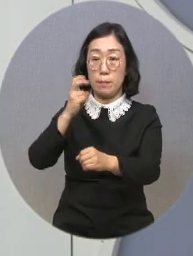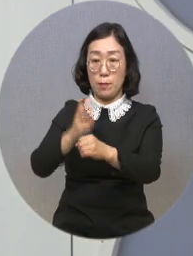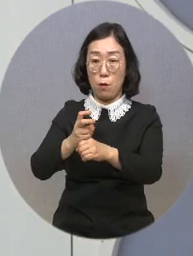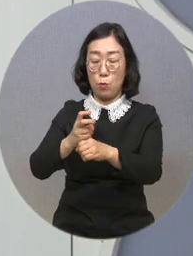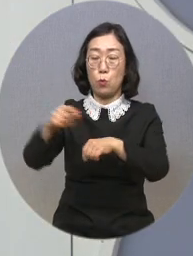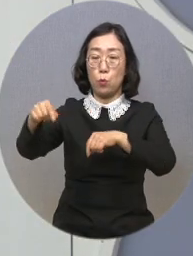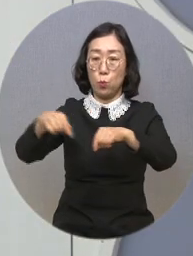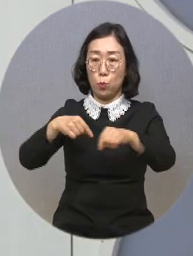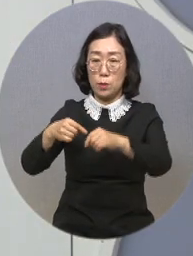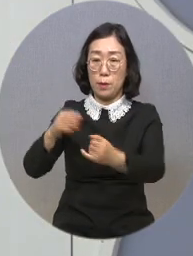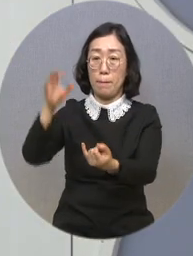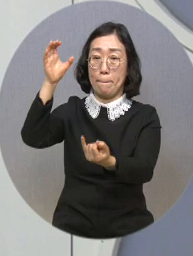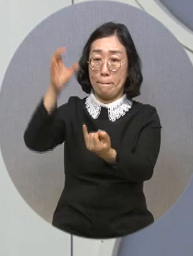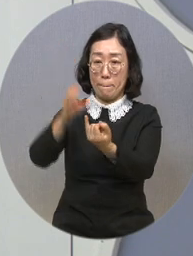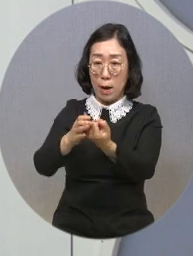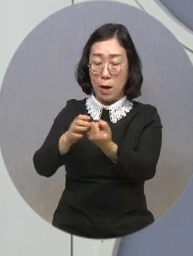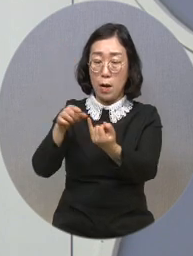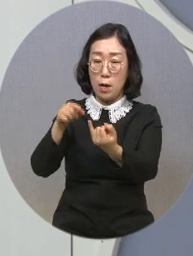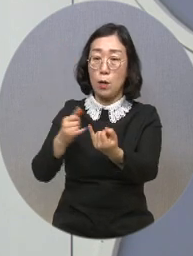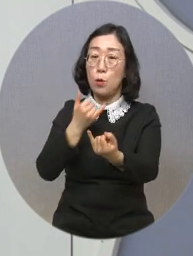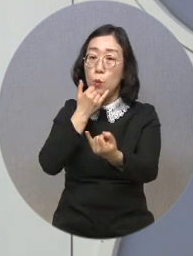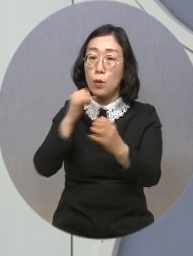독일은 보니까